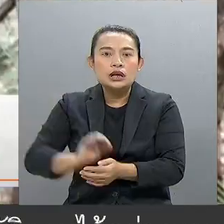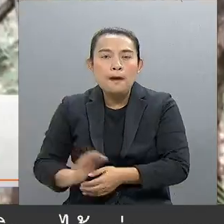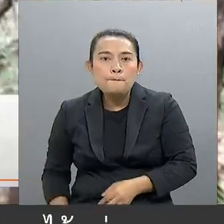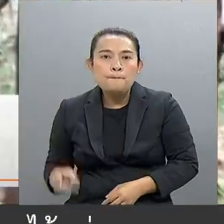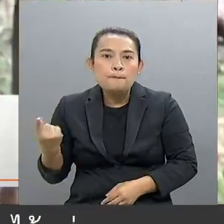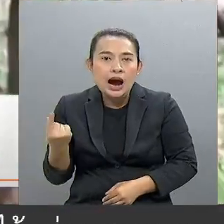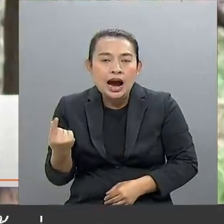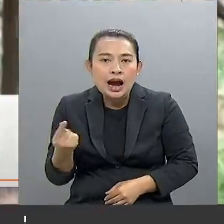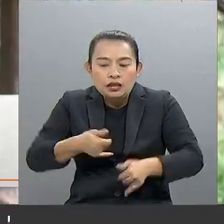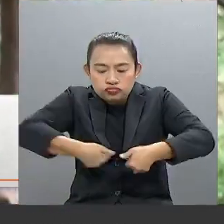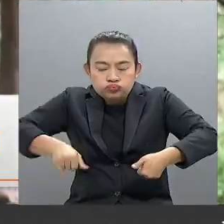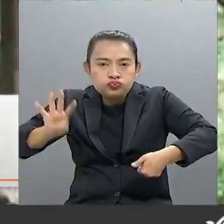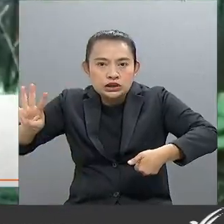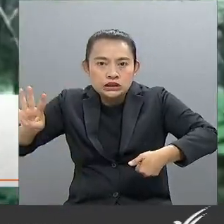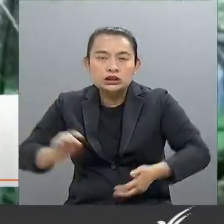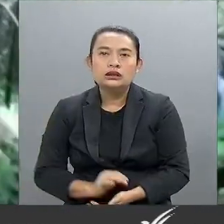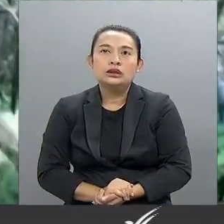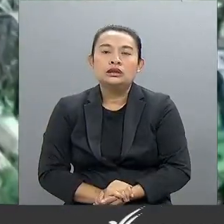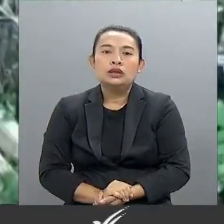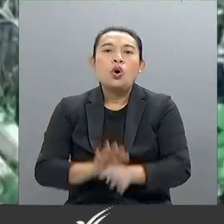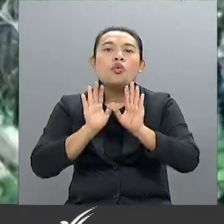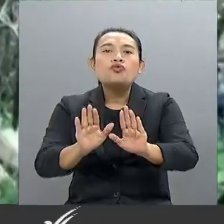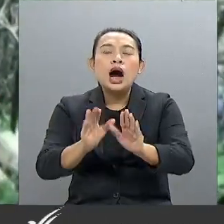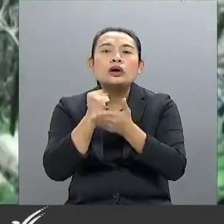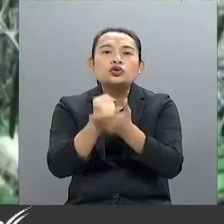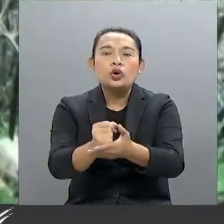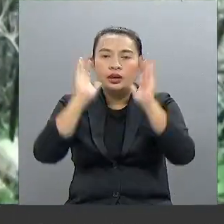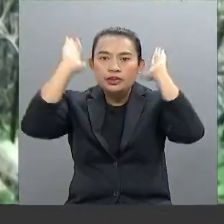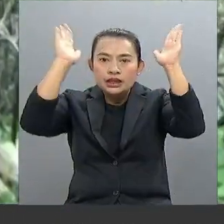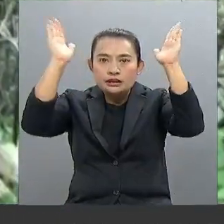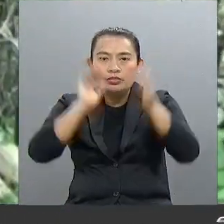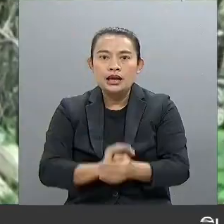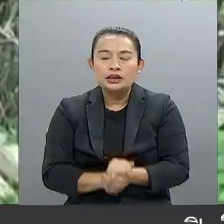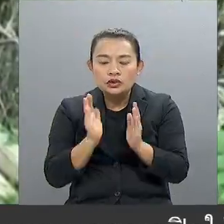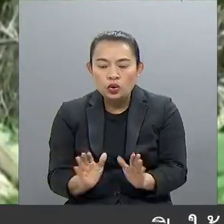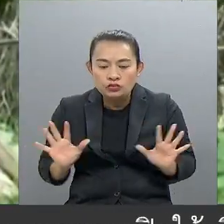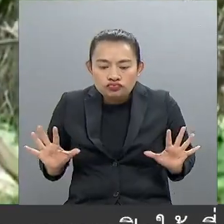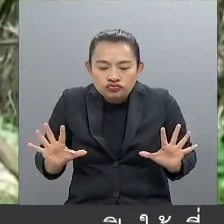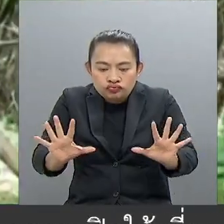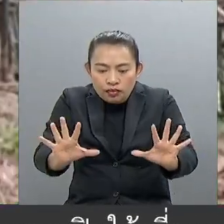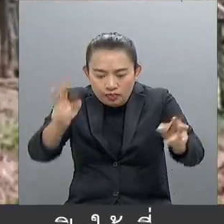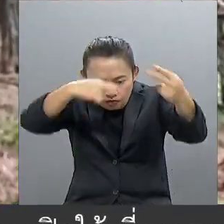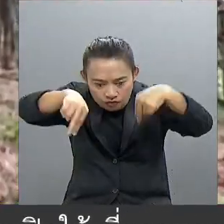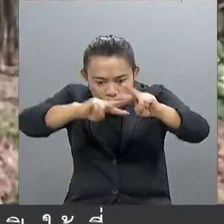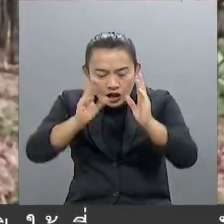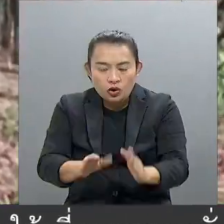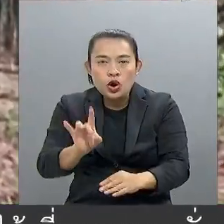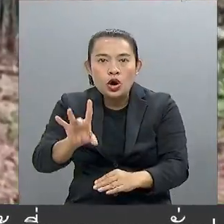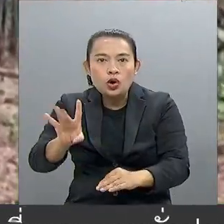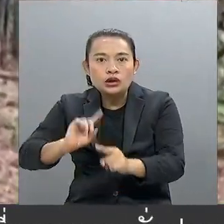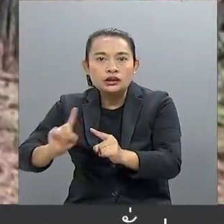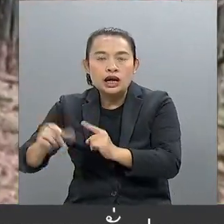คะในอำเภอก็ฝากประชาสัมพันธ์มาค่ะว่าจำนวนคนที่เข้าไปช่วยหาเนี่ยมีมากหลายร้อยคนทีนี้ก็เลยขาดเรื่อง